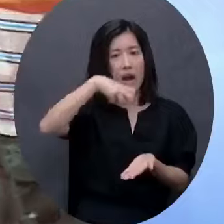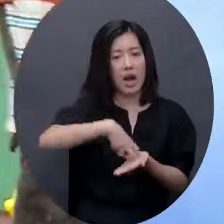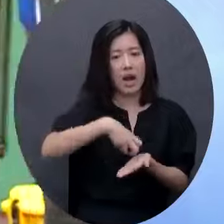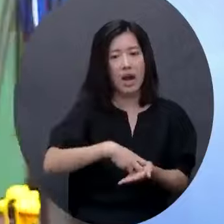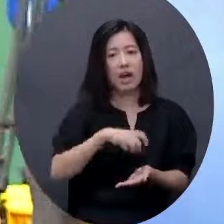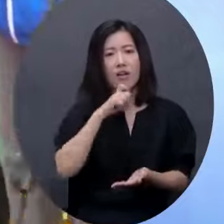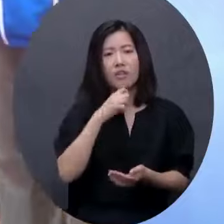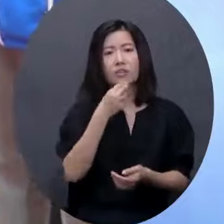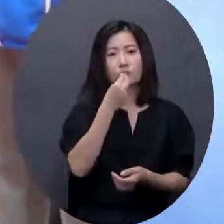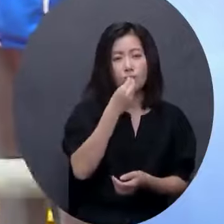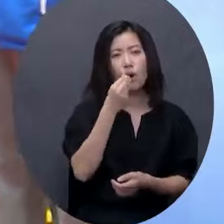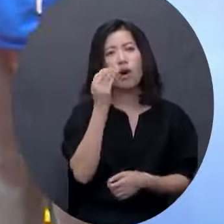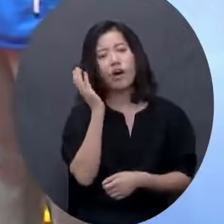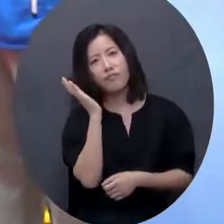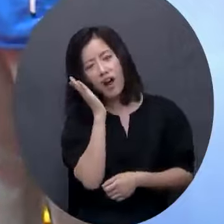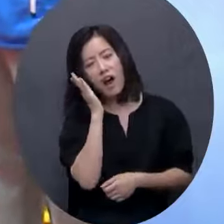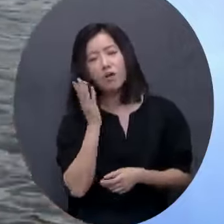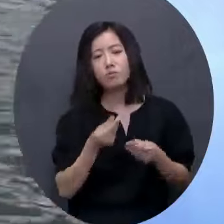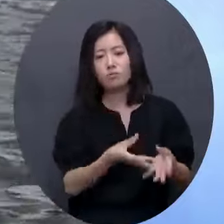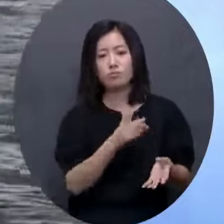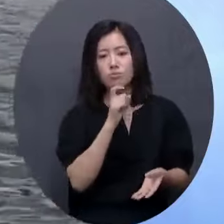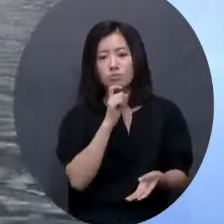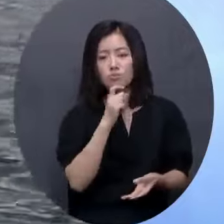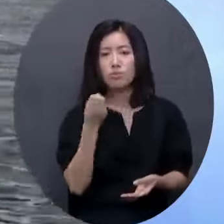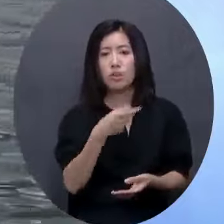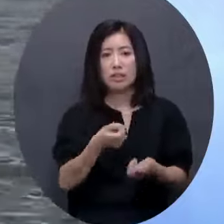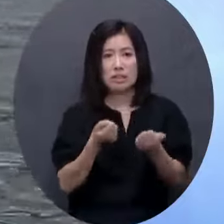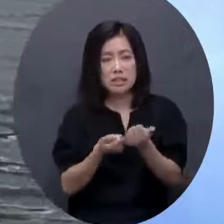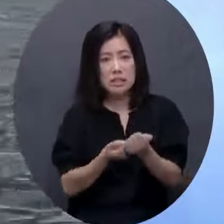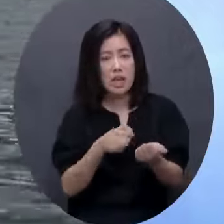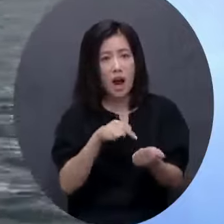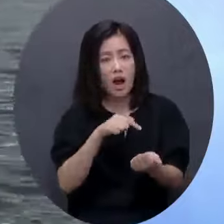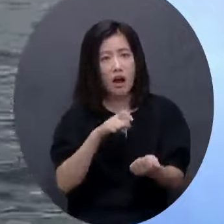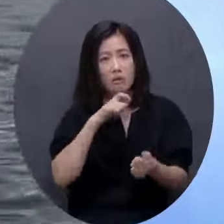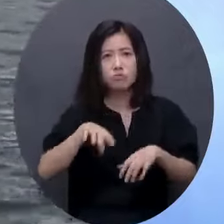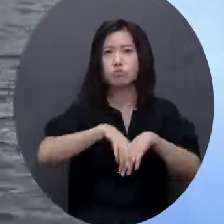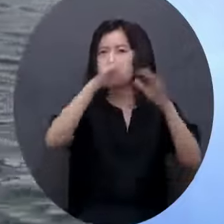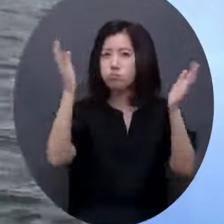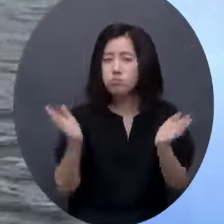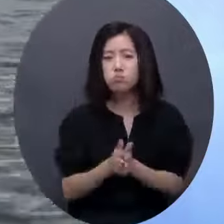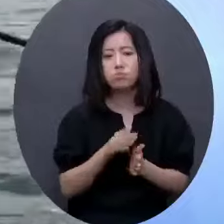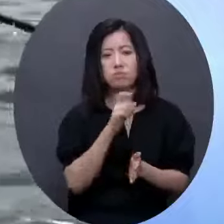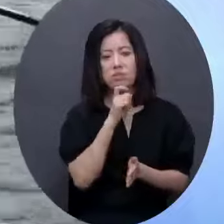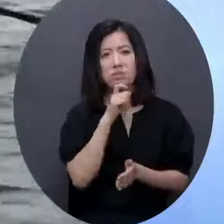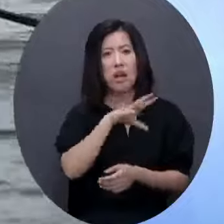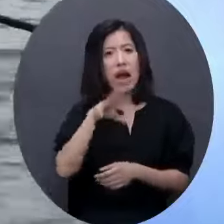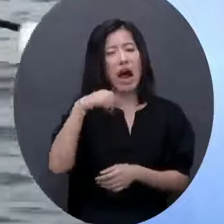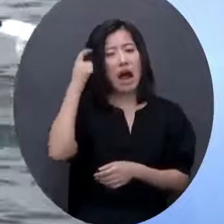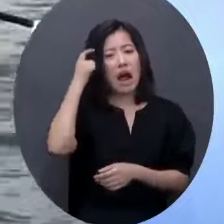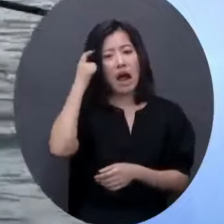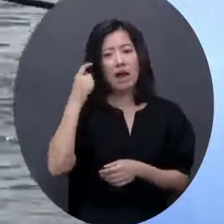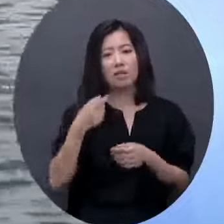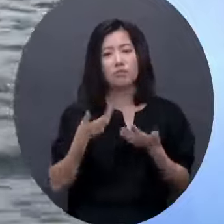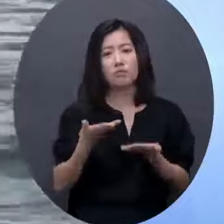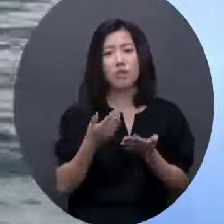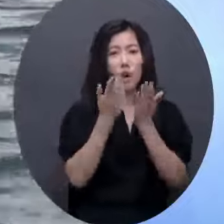俾即係食住啦，嚇，同埋大家亦都要睇一睇，即係我哋個支援係好全面性嘅。大家都知道啦，而家